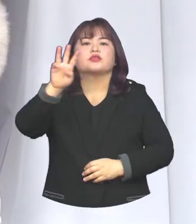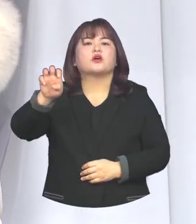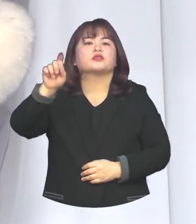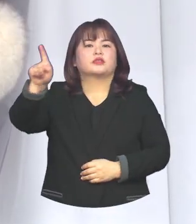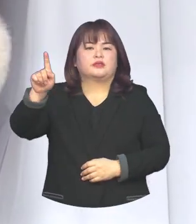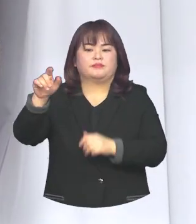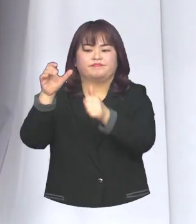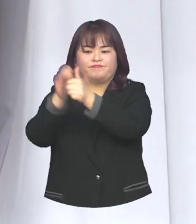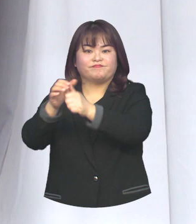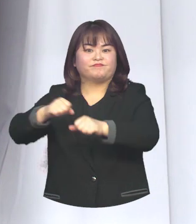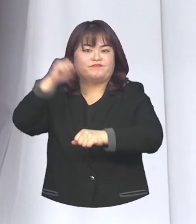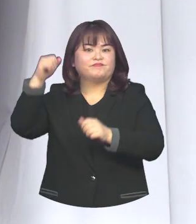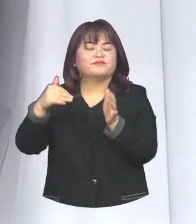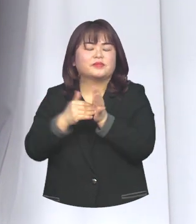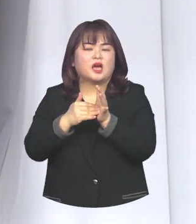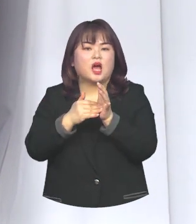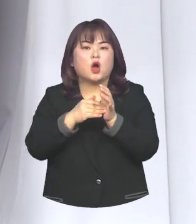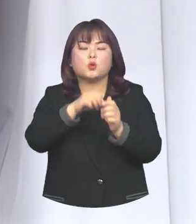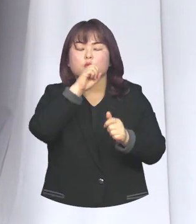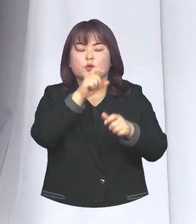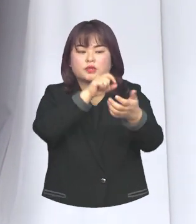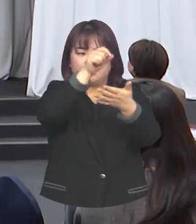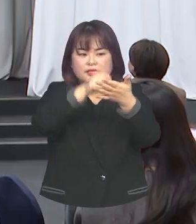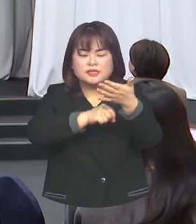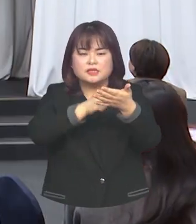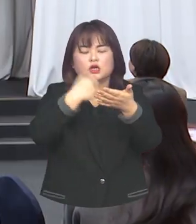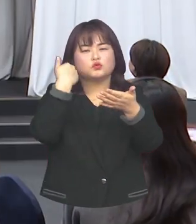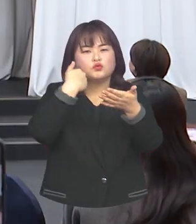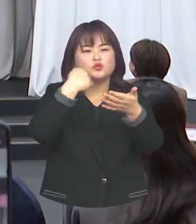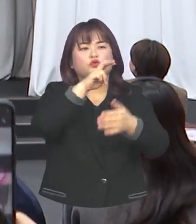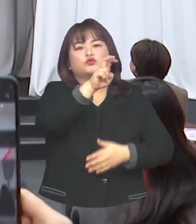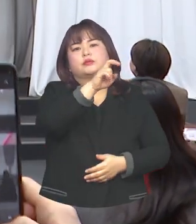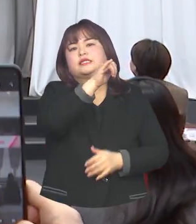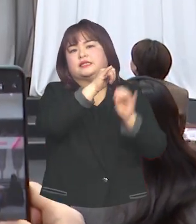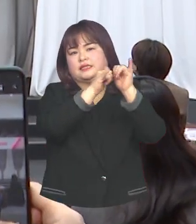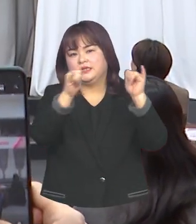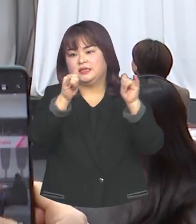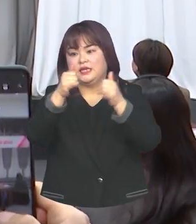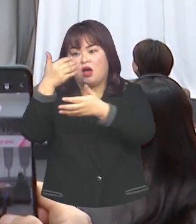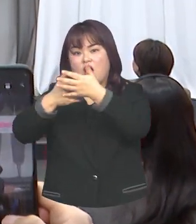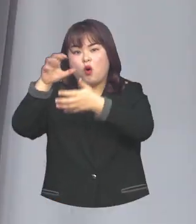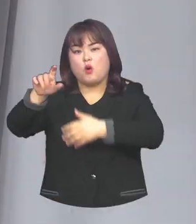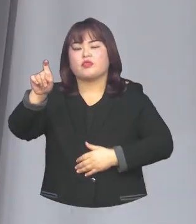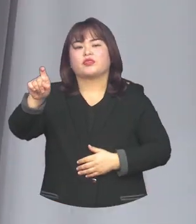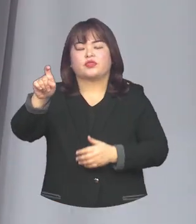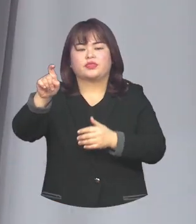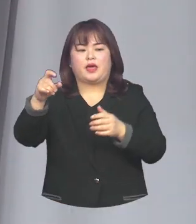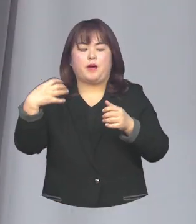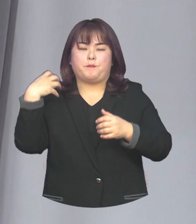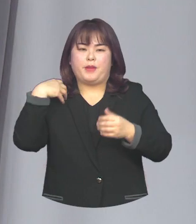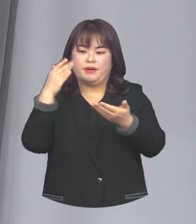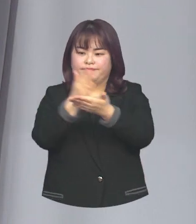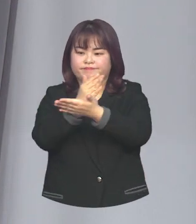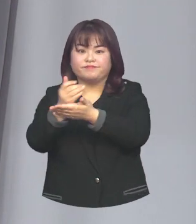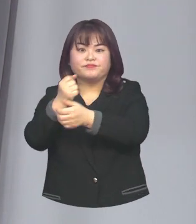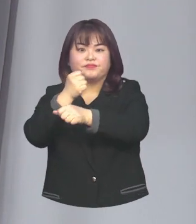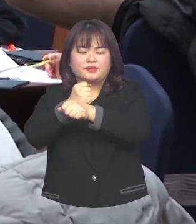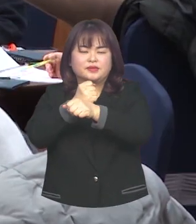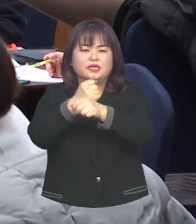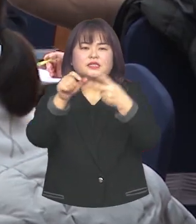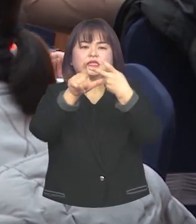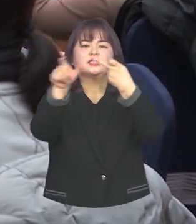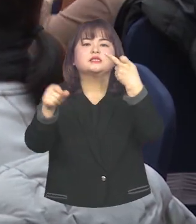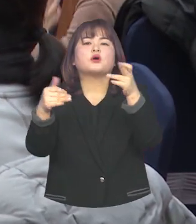30명이 선발됐습니다. 용인시 SNS 서포터즈는 취재와 기사 부분 20명, 영상 부문 10명으로 역할을